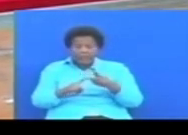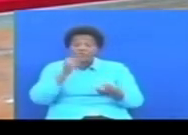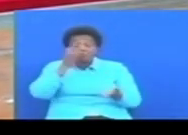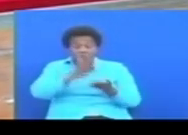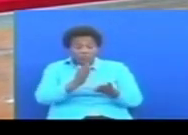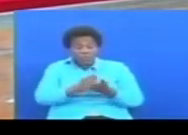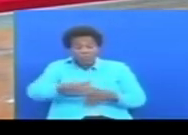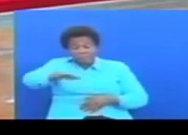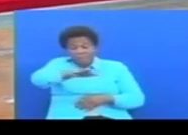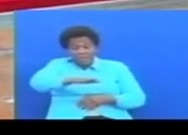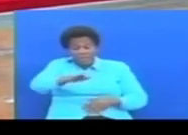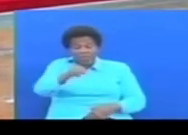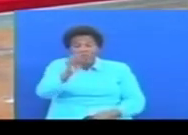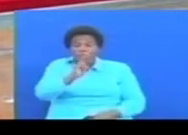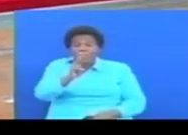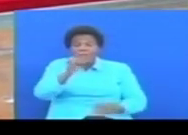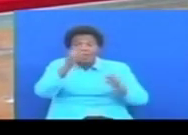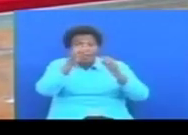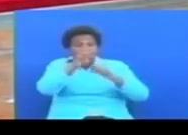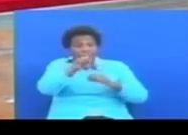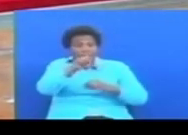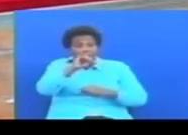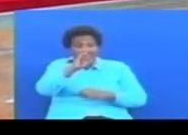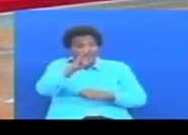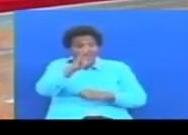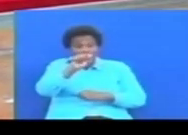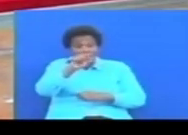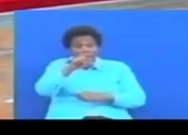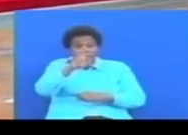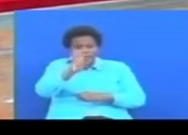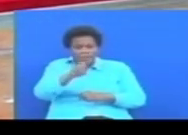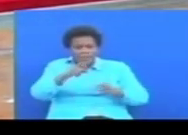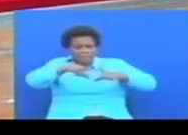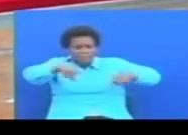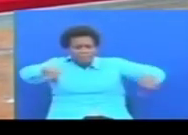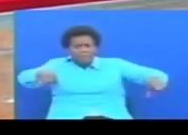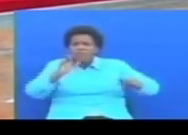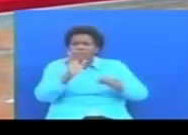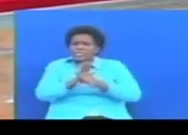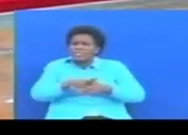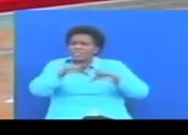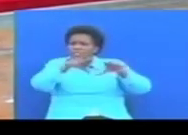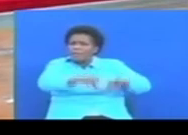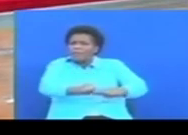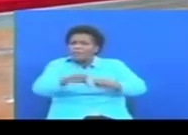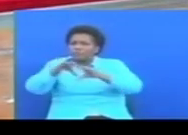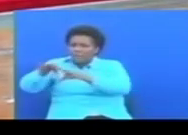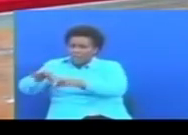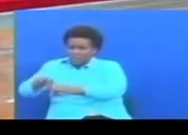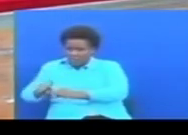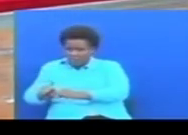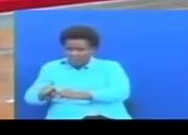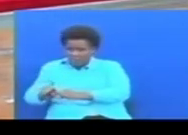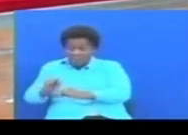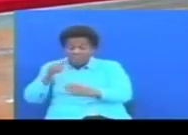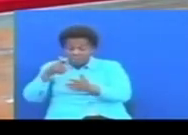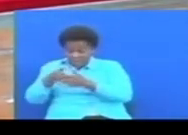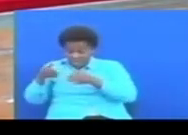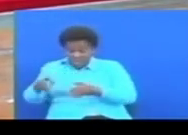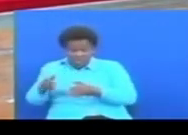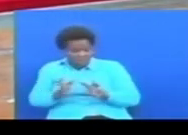kuna mbao nyingi ambazo zilikamatwa wakati wa operation Tokomeza, na mbao hizo